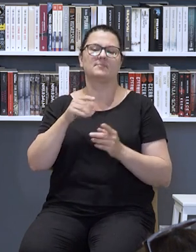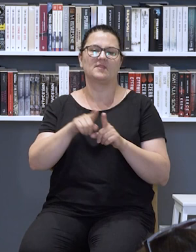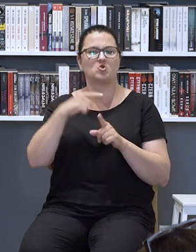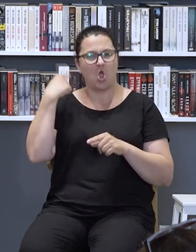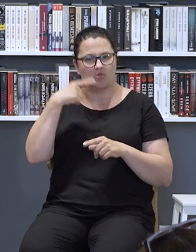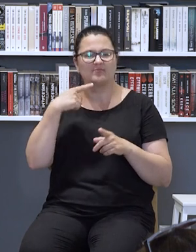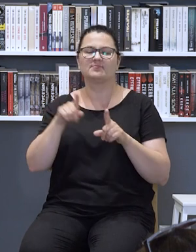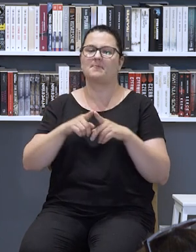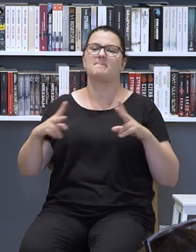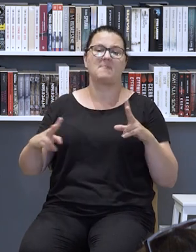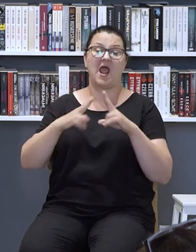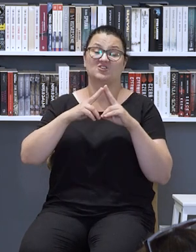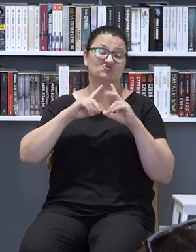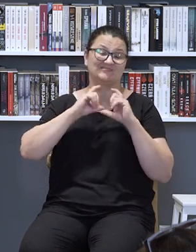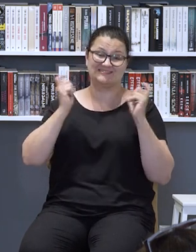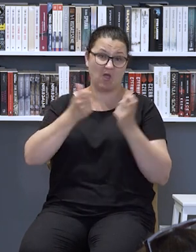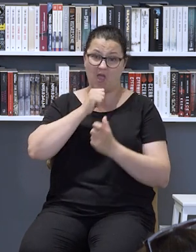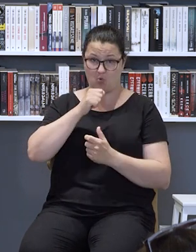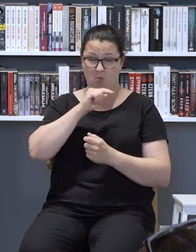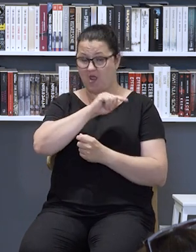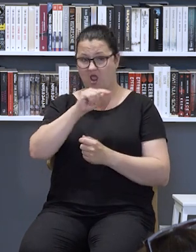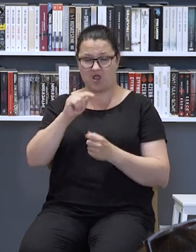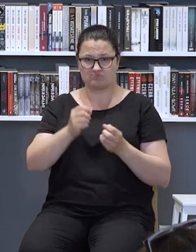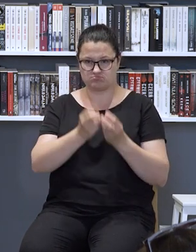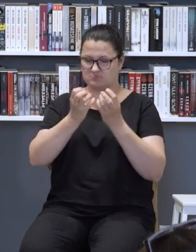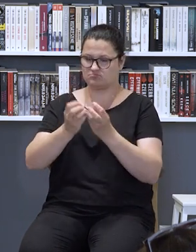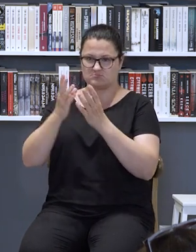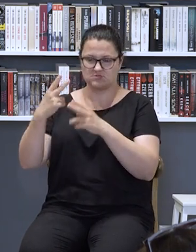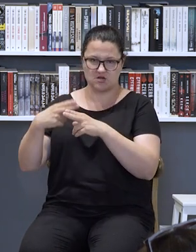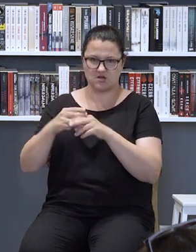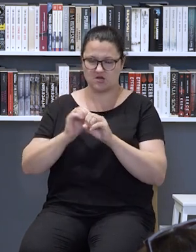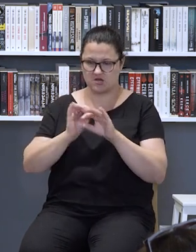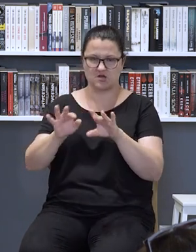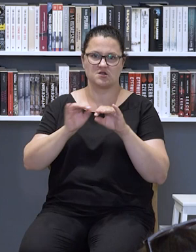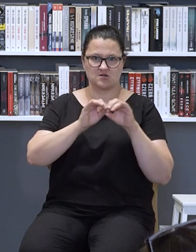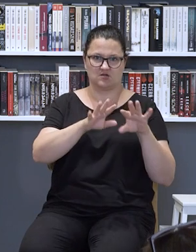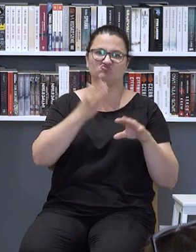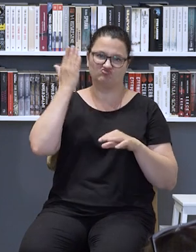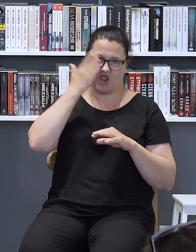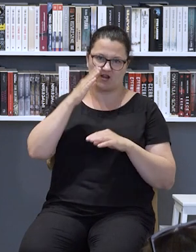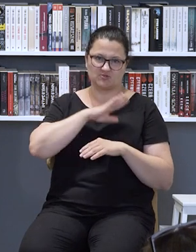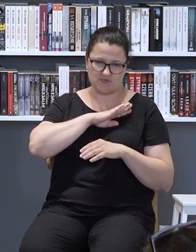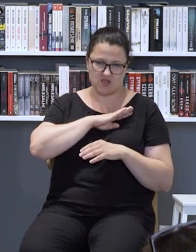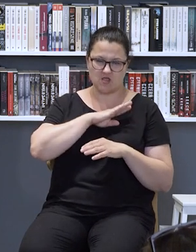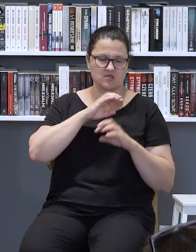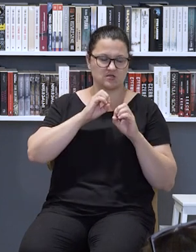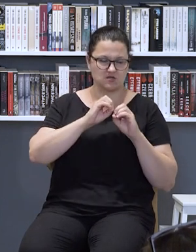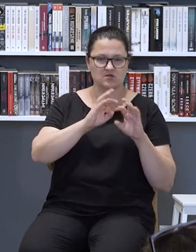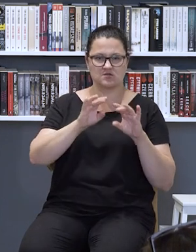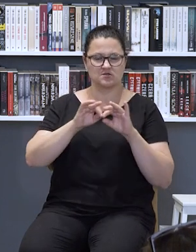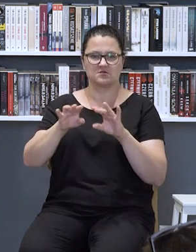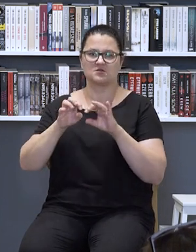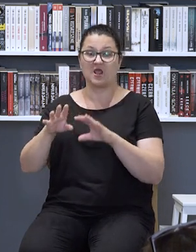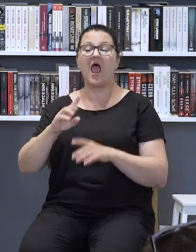wówczas, w całej Europie były co chwileczkę ogniska zarazy, czarnej śmierci i